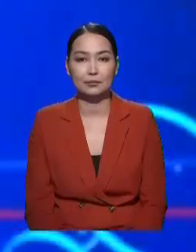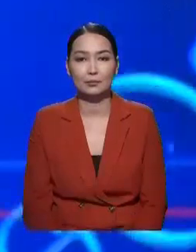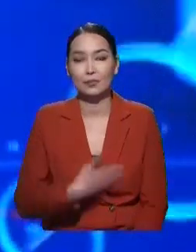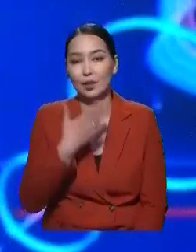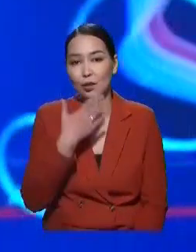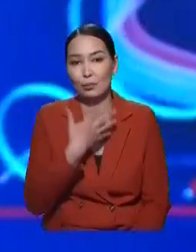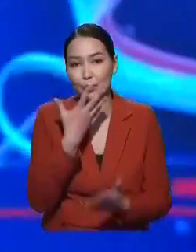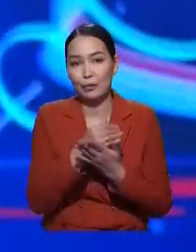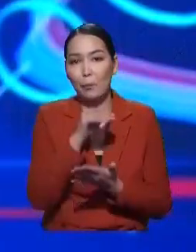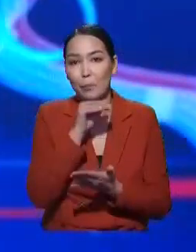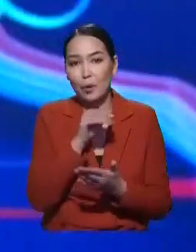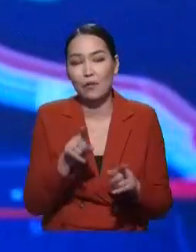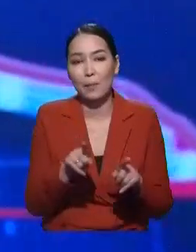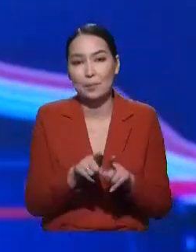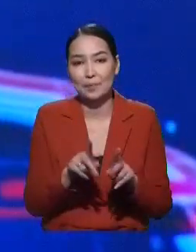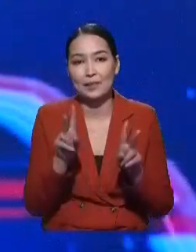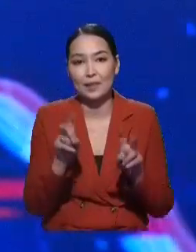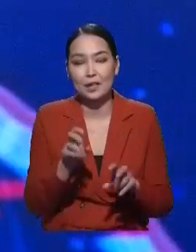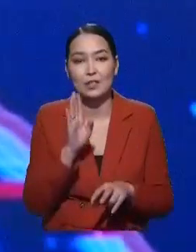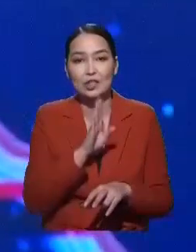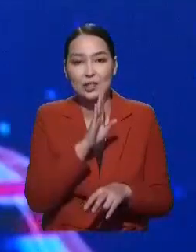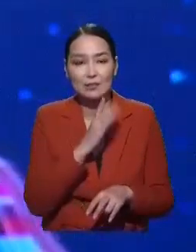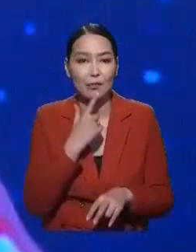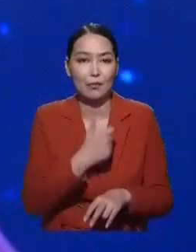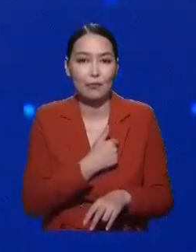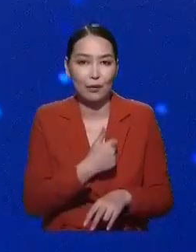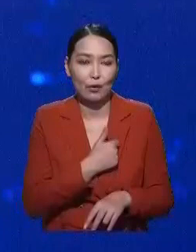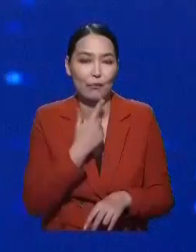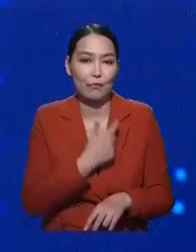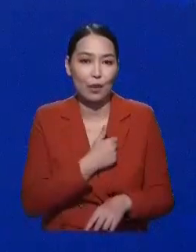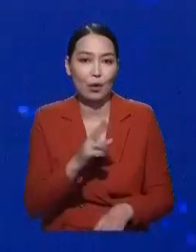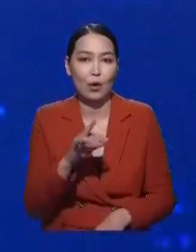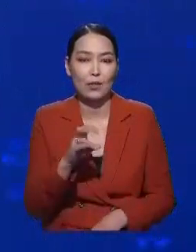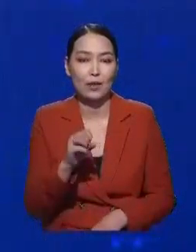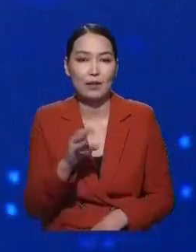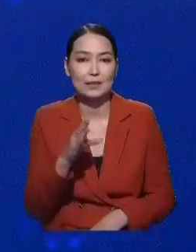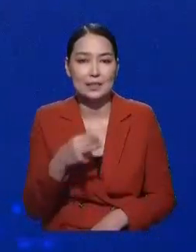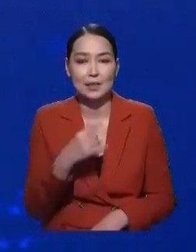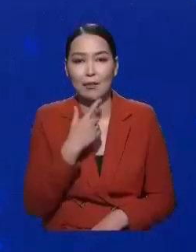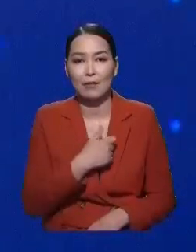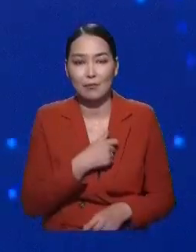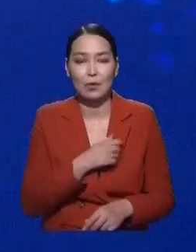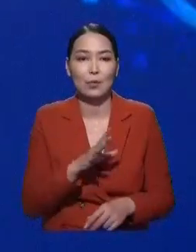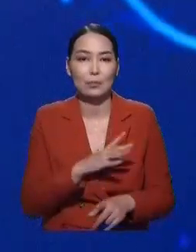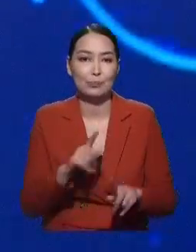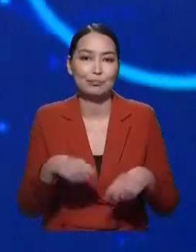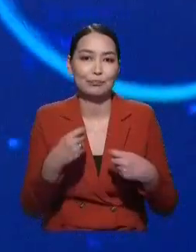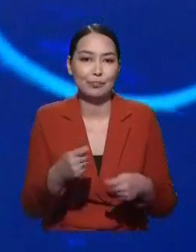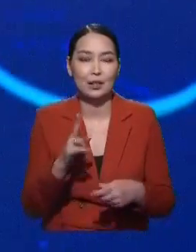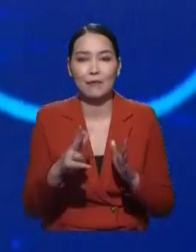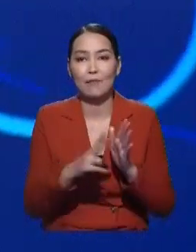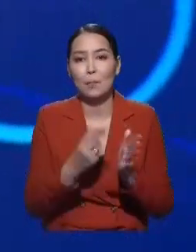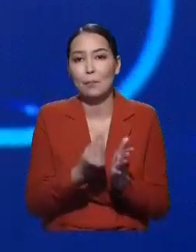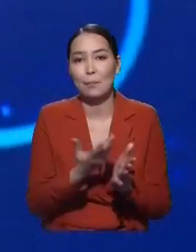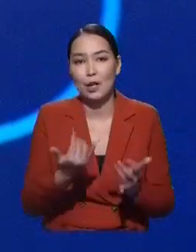«Я люблю свою профессию». Под таким названием женщины-десантницы вооруженных сил Кунаевского гарнизона запустили челлендж к 8 марта.